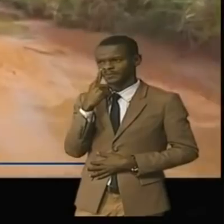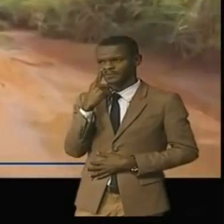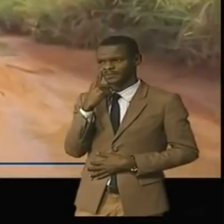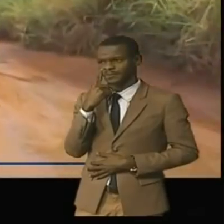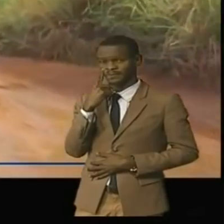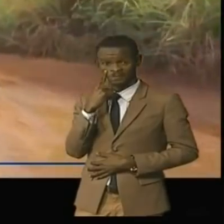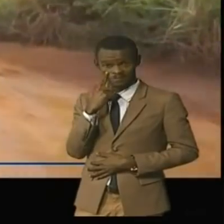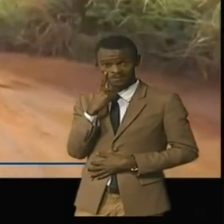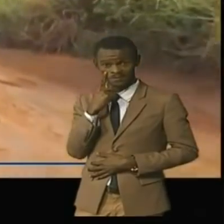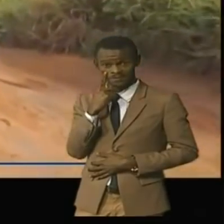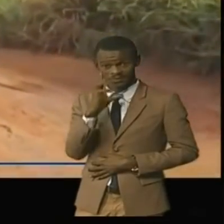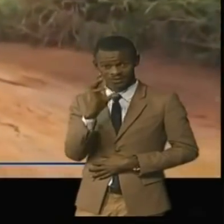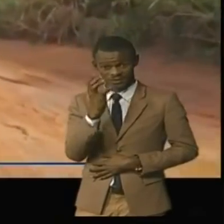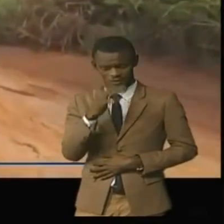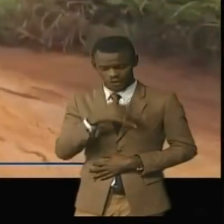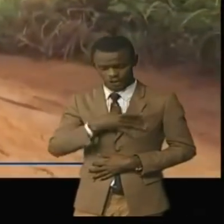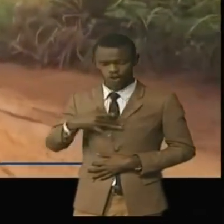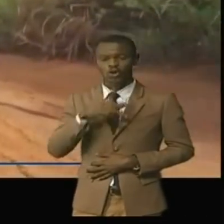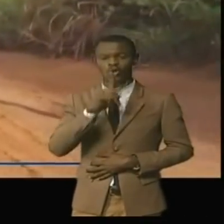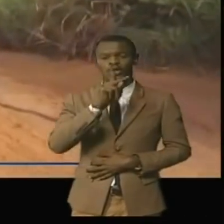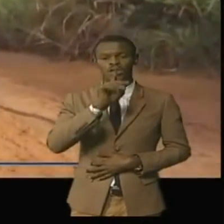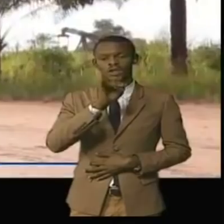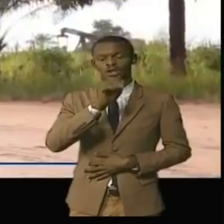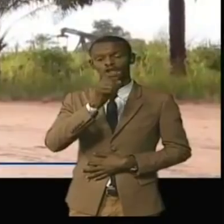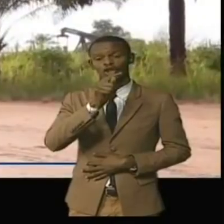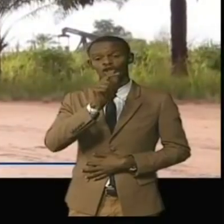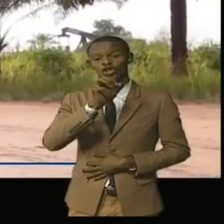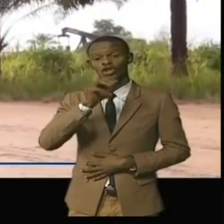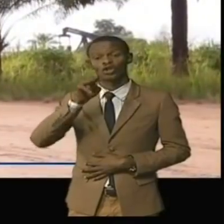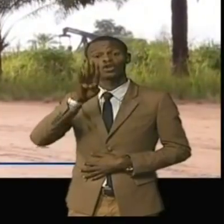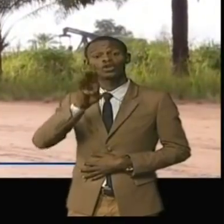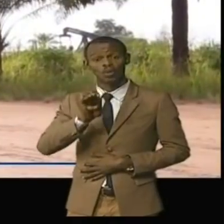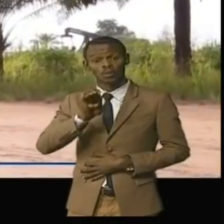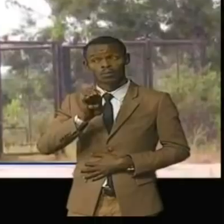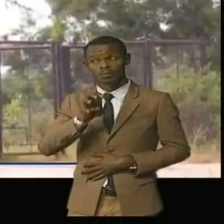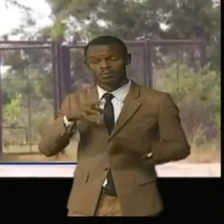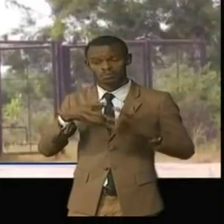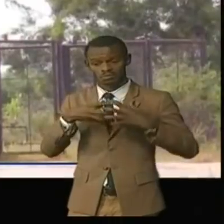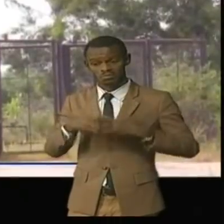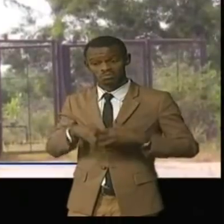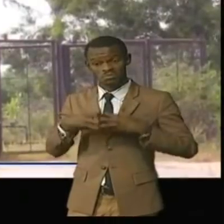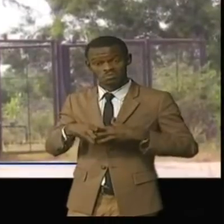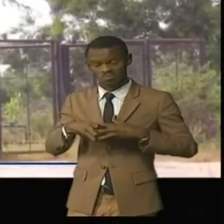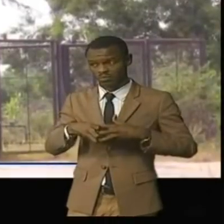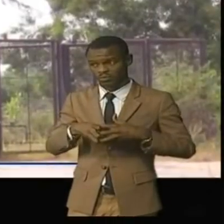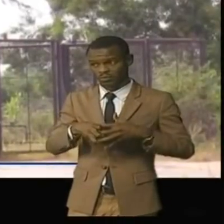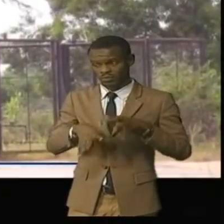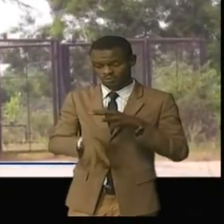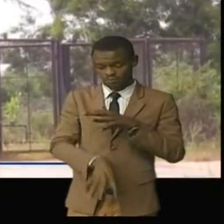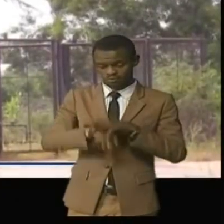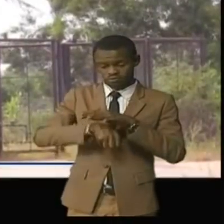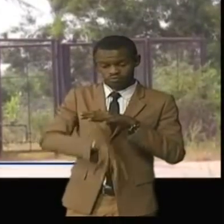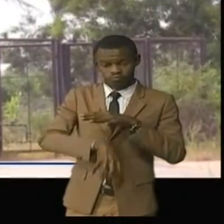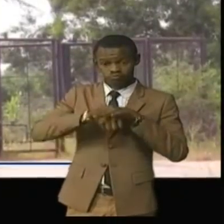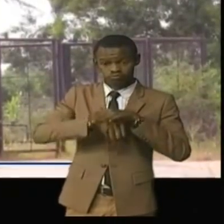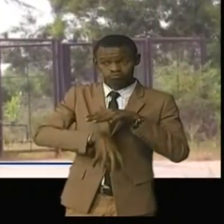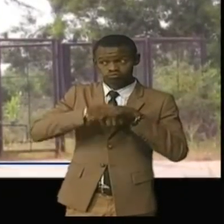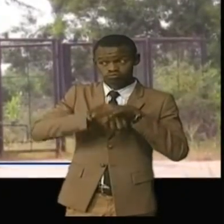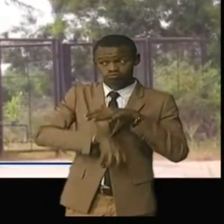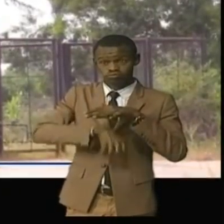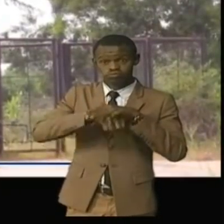Village qui tombait depuis derrière des maisons. Des machines pompent du pétrole de jour comme de nuit depuis 50